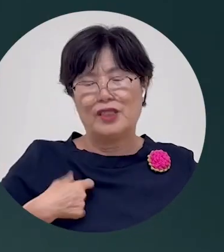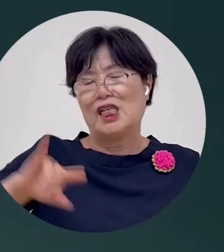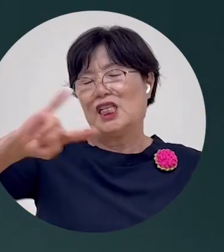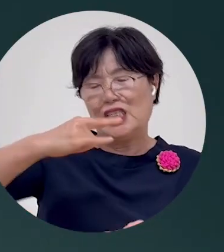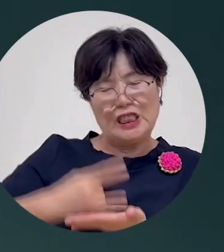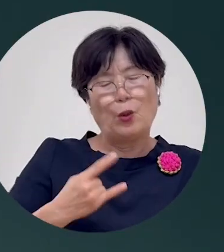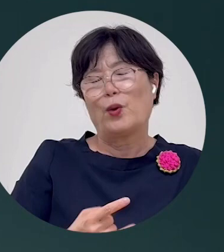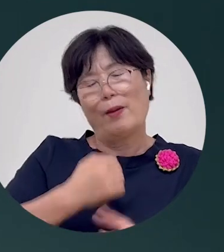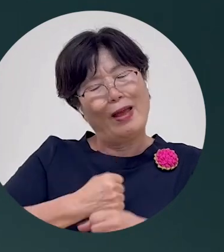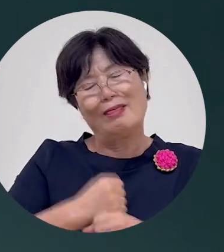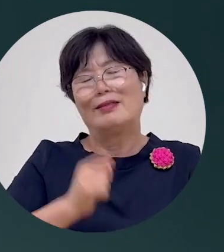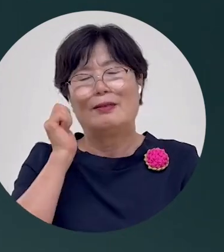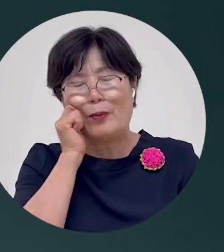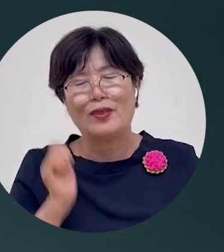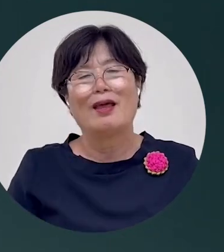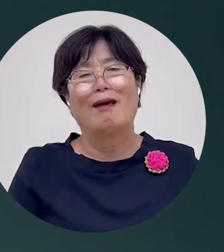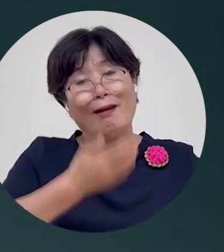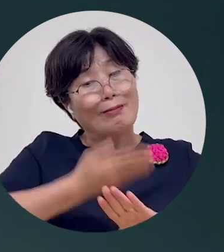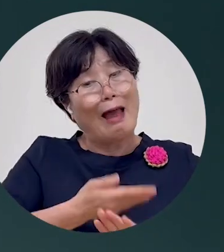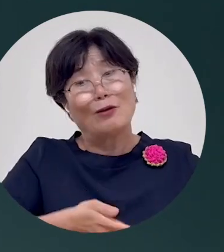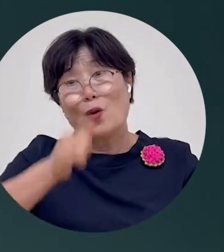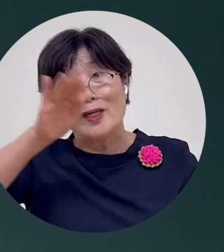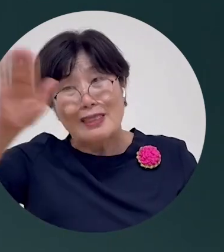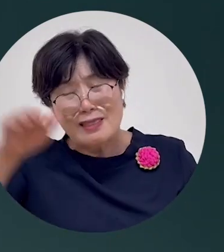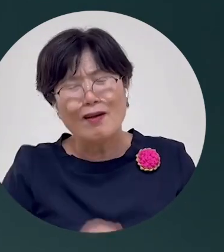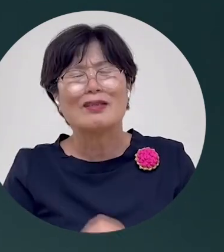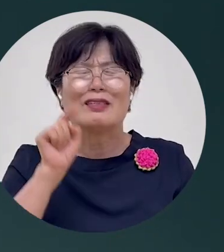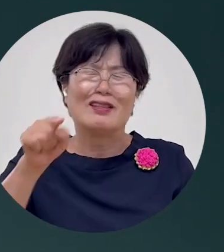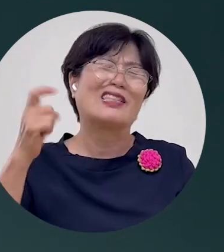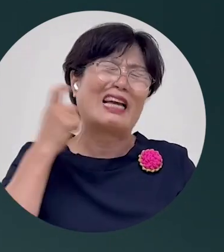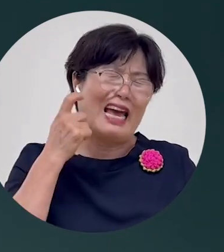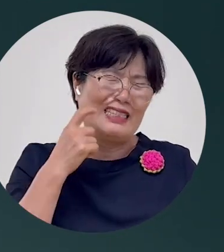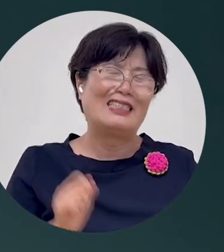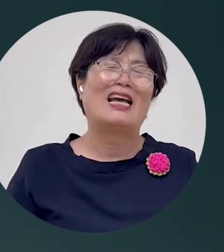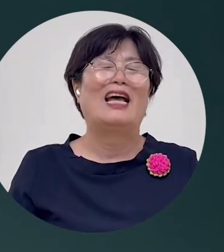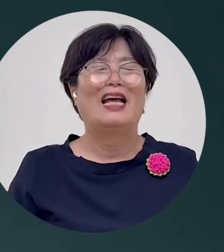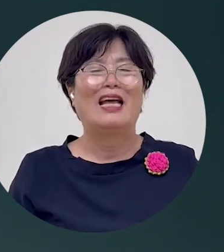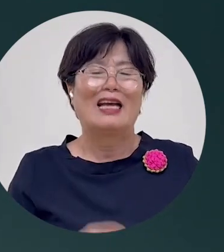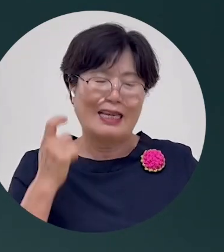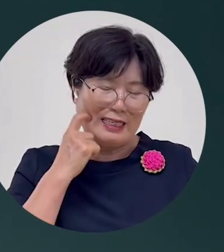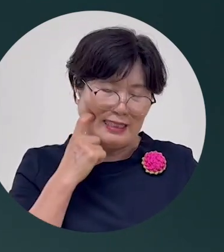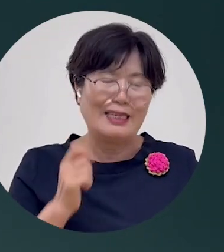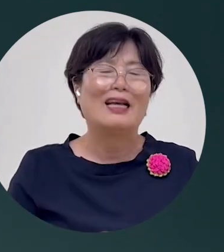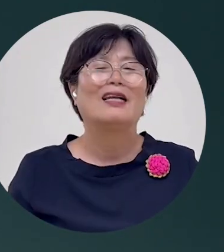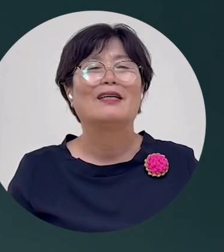없습니다. 만약에 다른 있다 하면 그건 가짜 복음입니다. 다른 복음입니다.